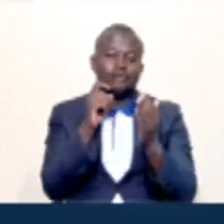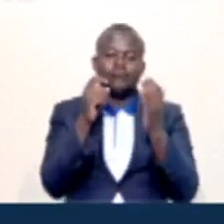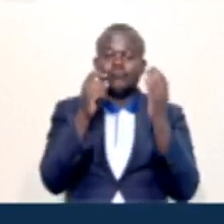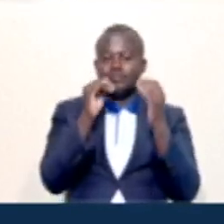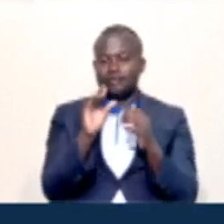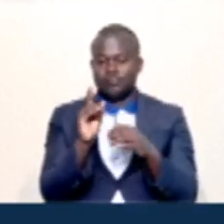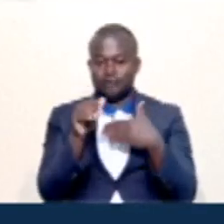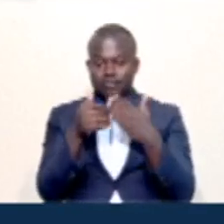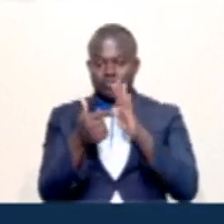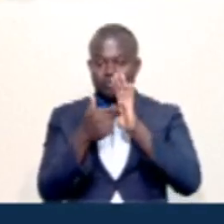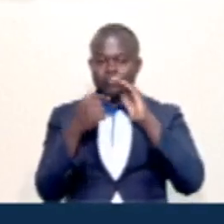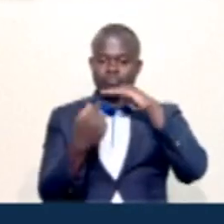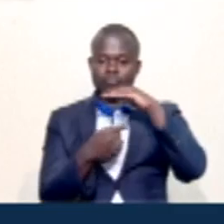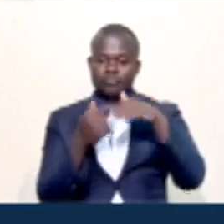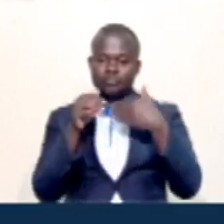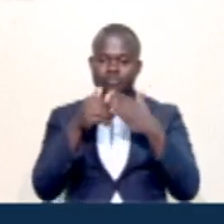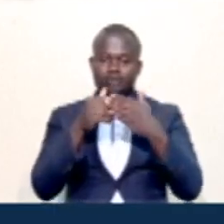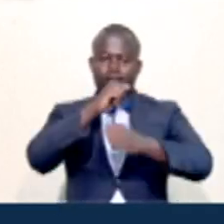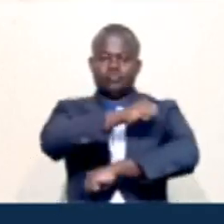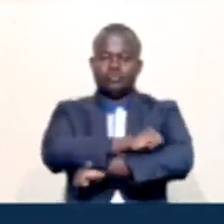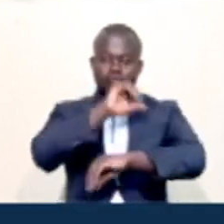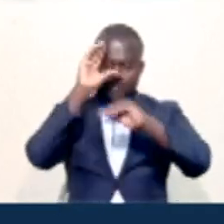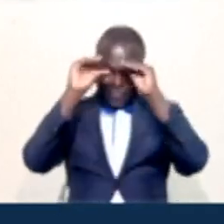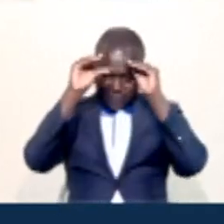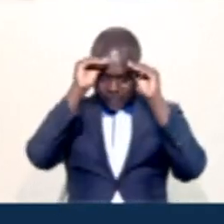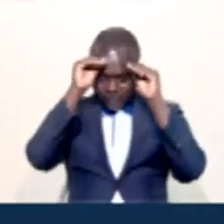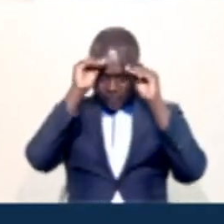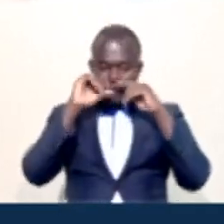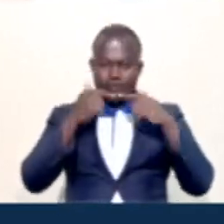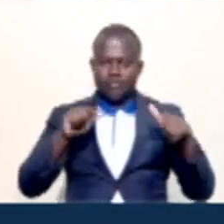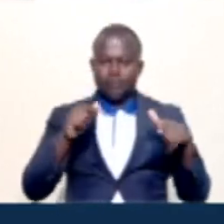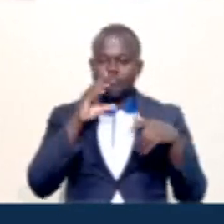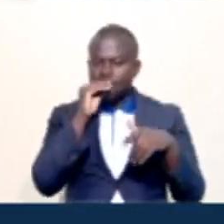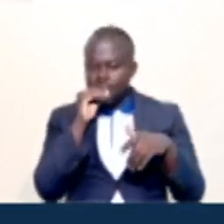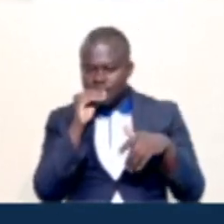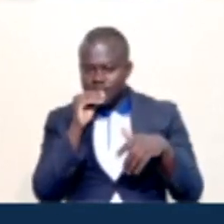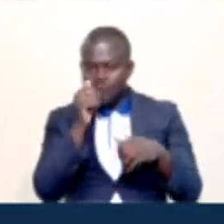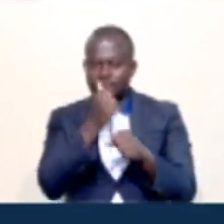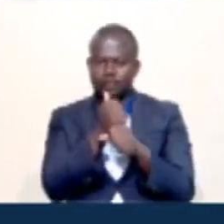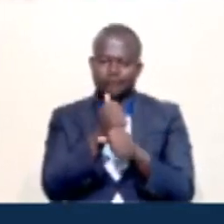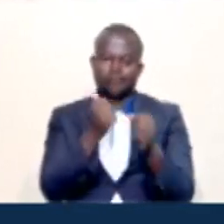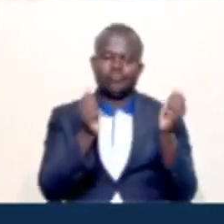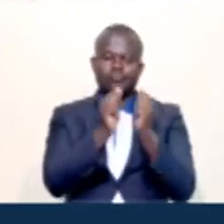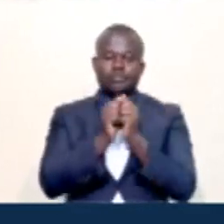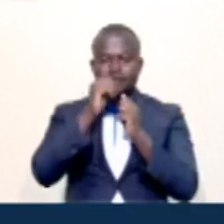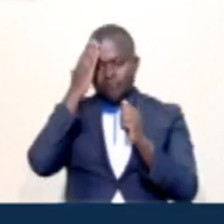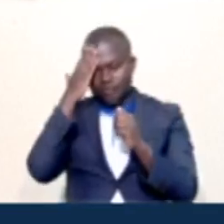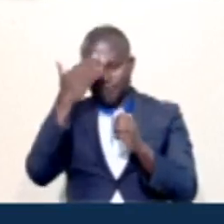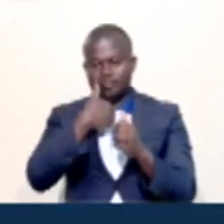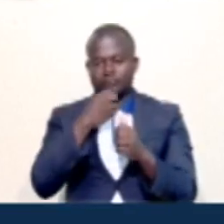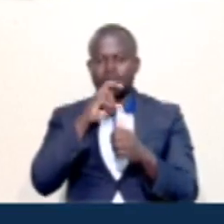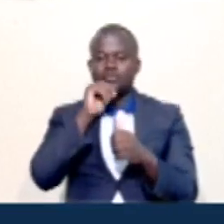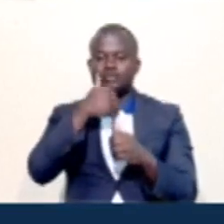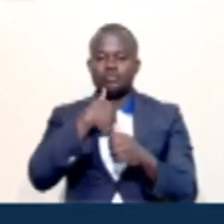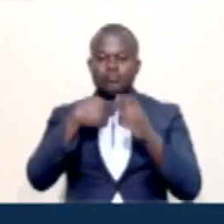imyirondoro, irangamimerere n'amashuri bize, indimi bavuga, imirimo bakora no kumenya abafite cyangwa